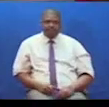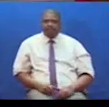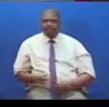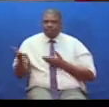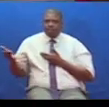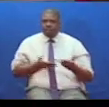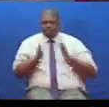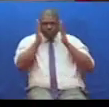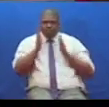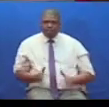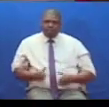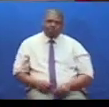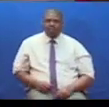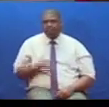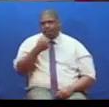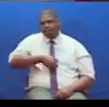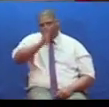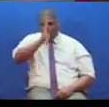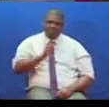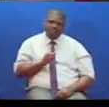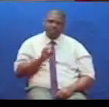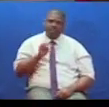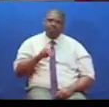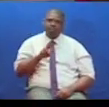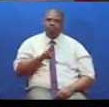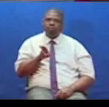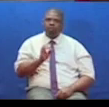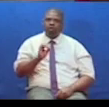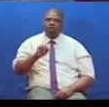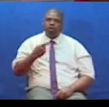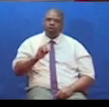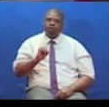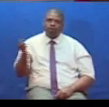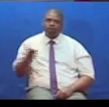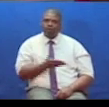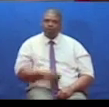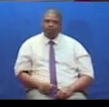Nilimtaja Mheshimiwa Prof. Sospeter Muhongo.